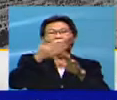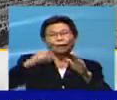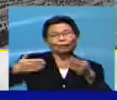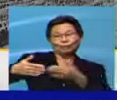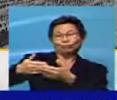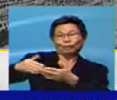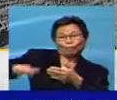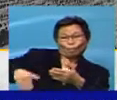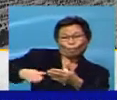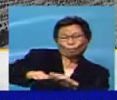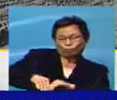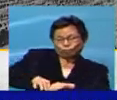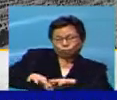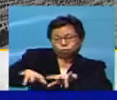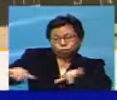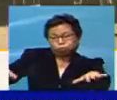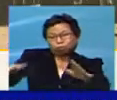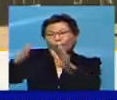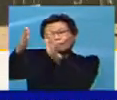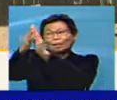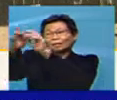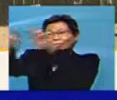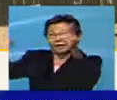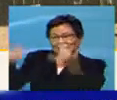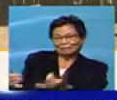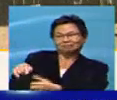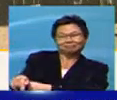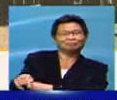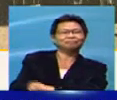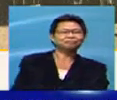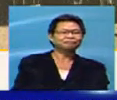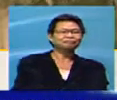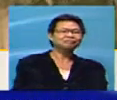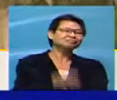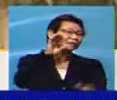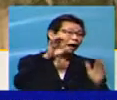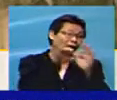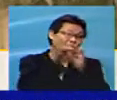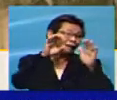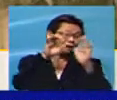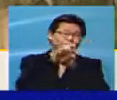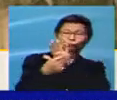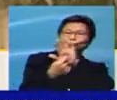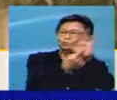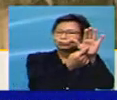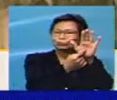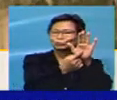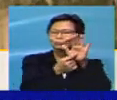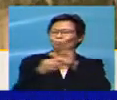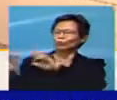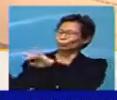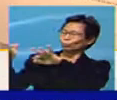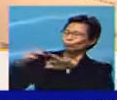berkembang menjadi sebuah bandar metropolitan seperti yang ada kini. Melalui gambar-gambar yang dipaparkan, pengunjung